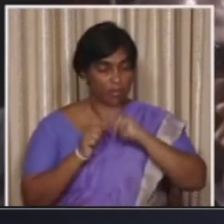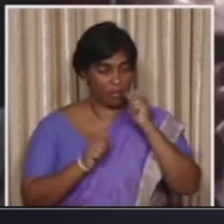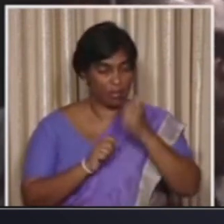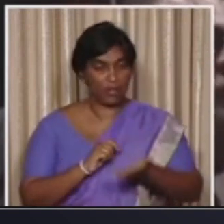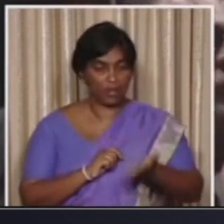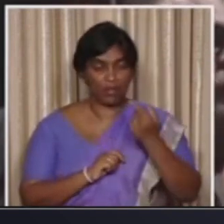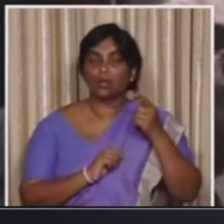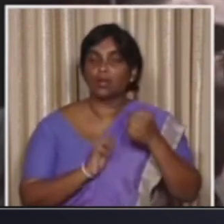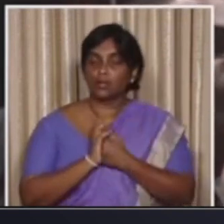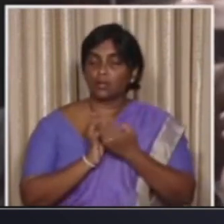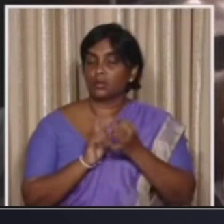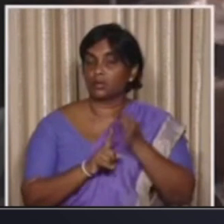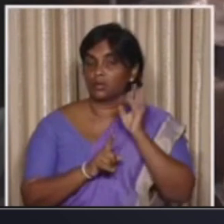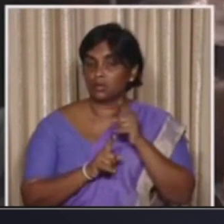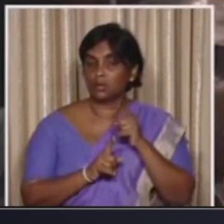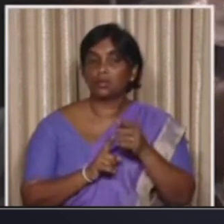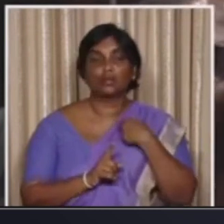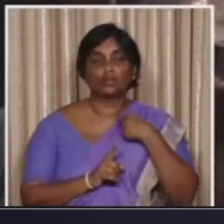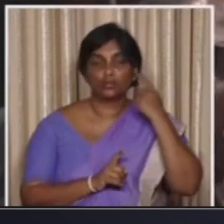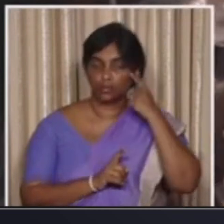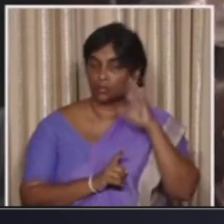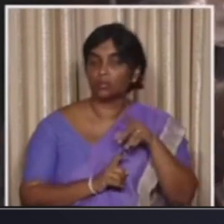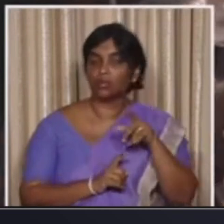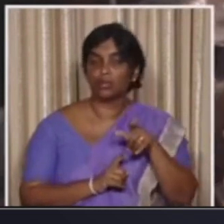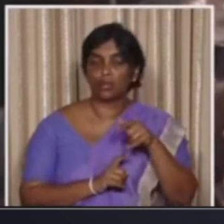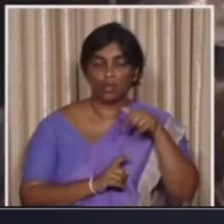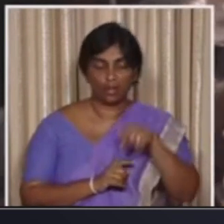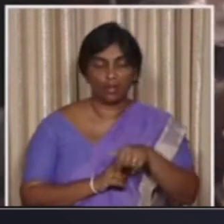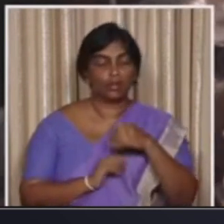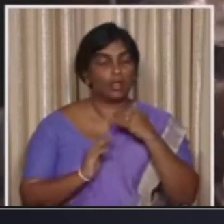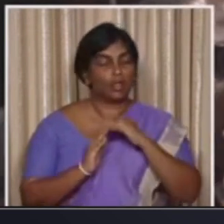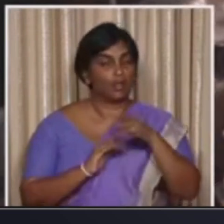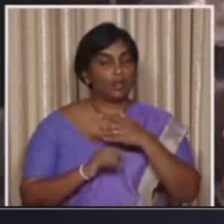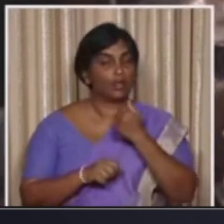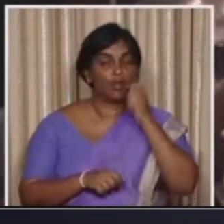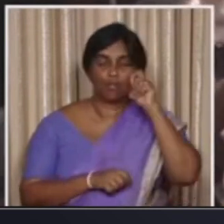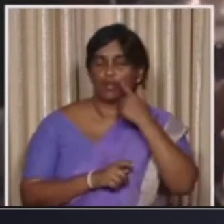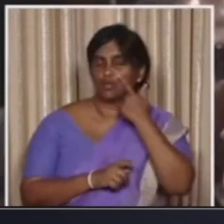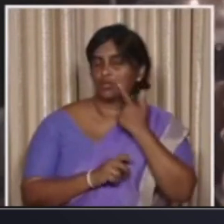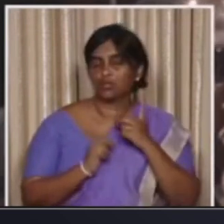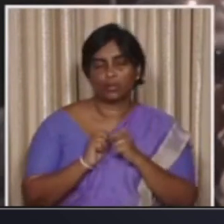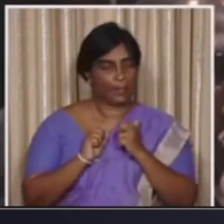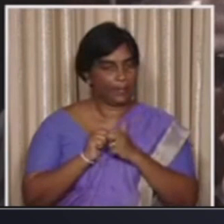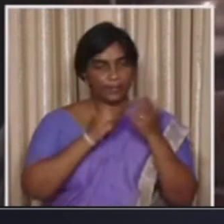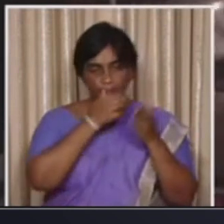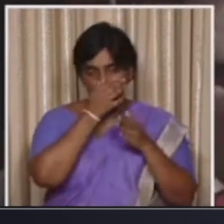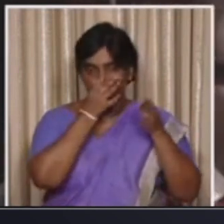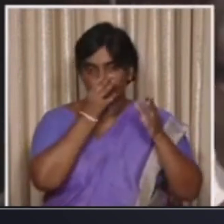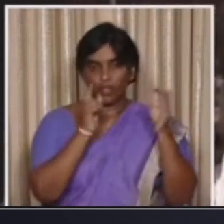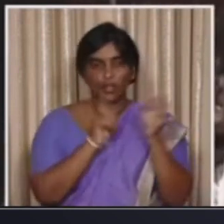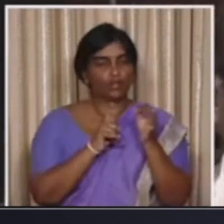කරනකොට ගරු සභාපතිතුමනි අපි දැනගන්න ඕනේ අද ගමේ ඉන්න නිලධාරියා ඉන්නේ අන්ත දුකී අසරණ තත්ත්වේ